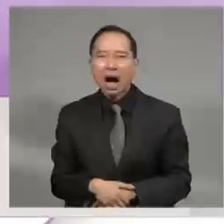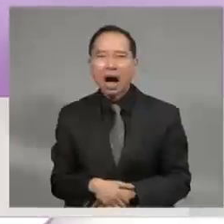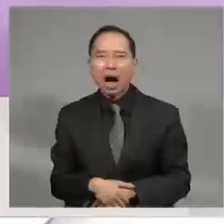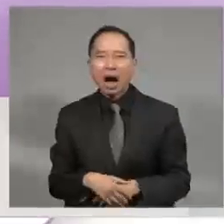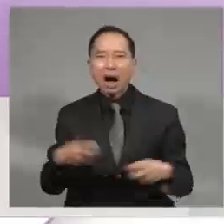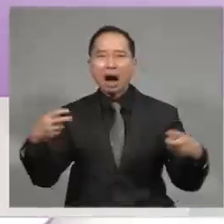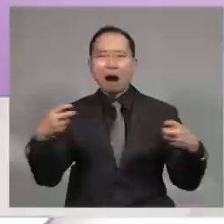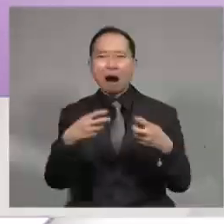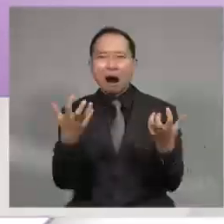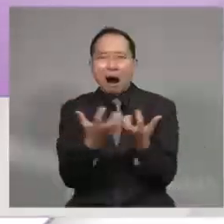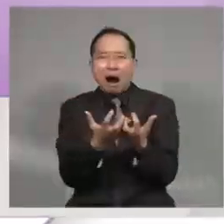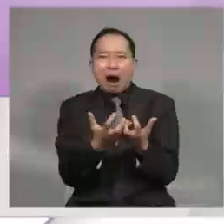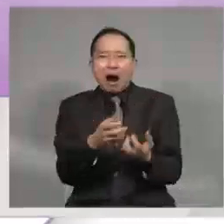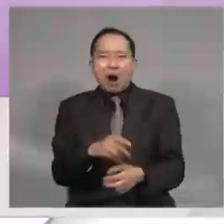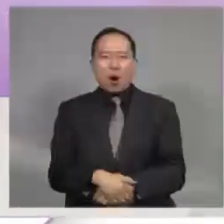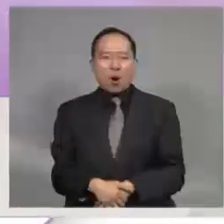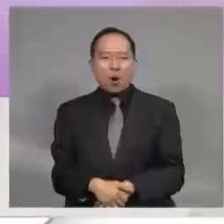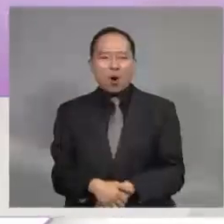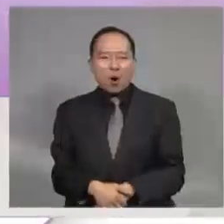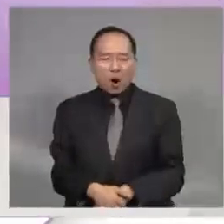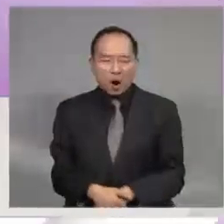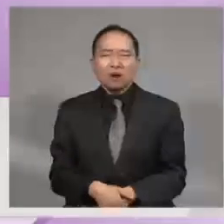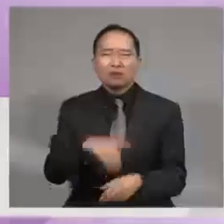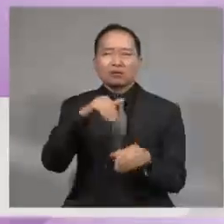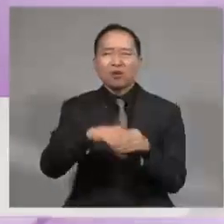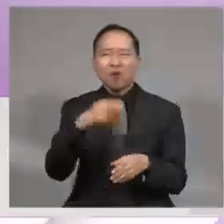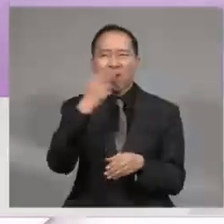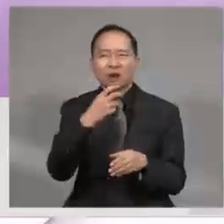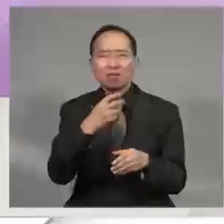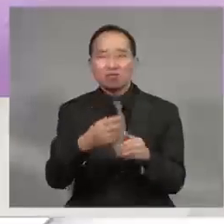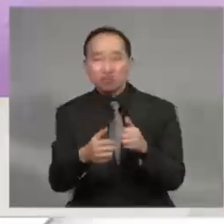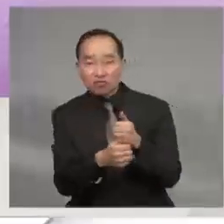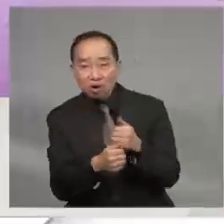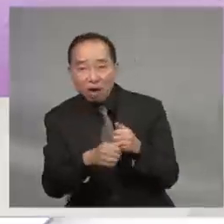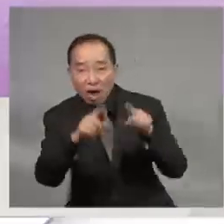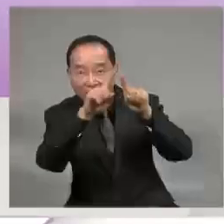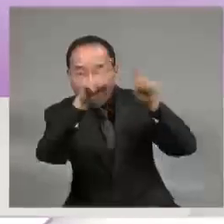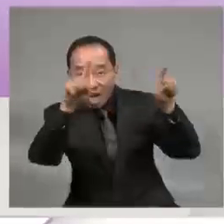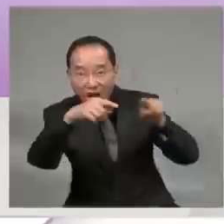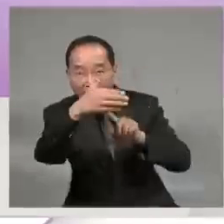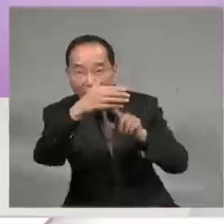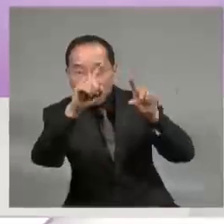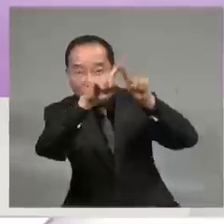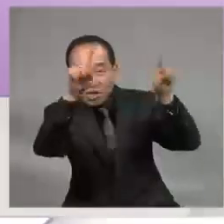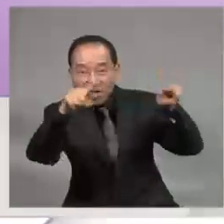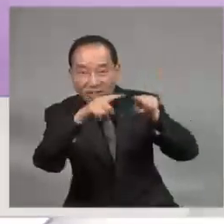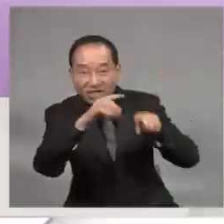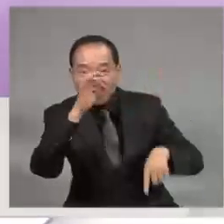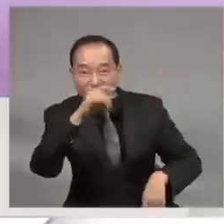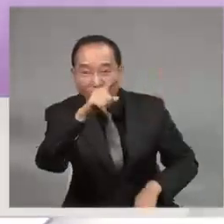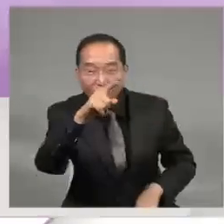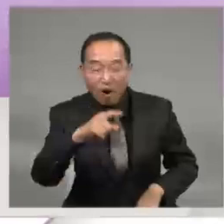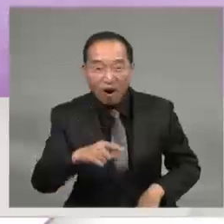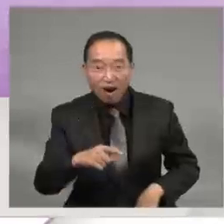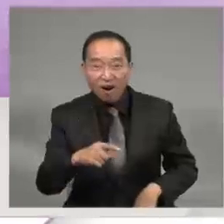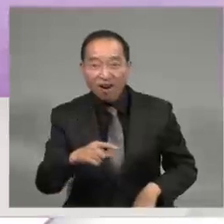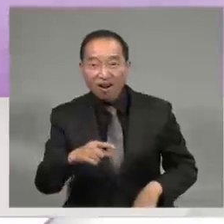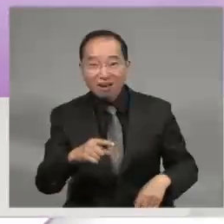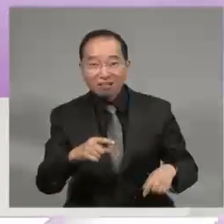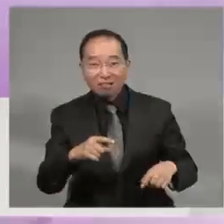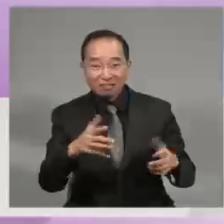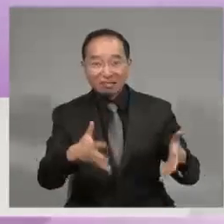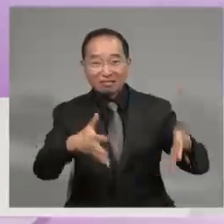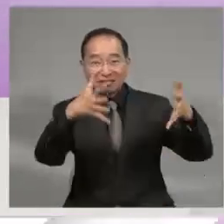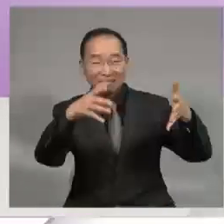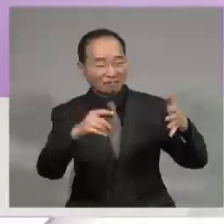굉장히 많은데요. 네. 저기 선거관리위원회 표지판이 보이거든요. 아, 저기 지금 표지판을 왔네요. 보셨어요? 네. 이제 선거관리위원회 다